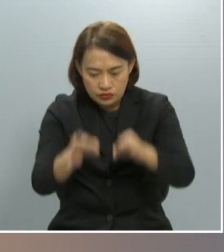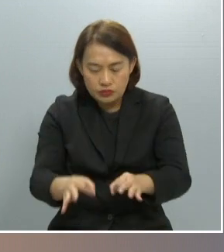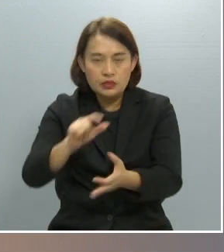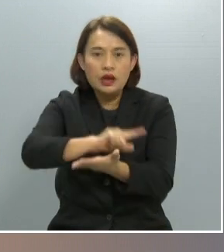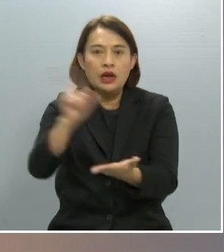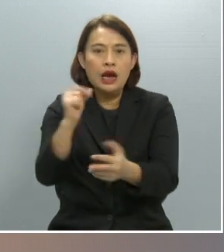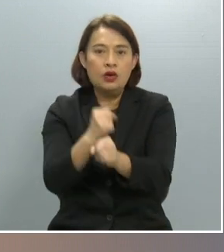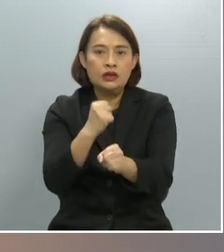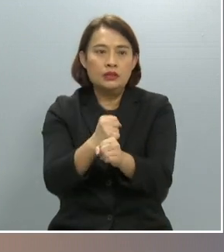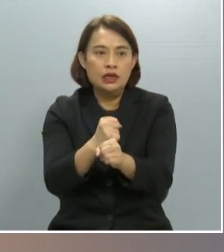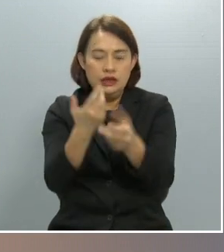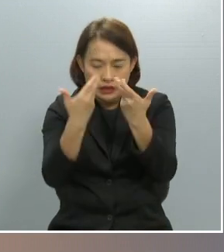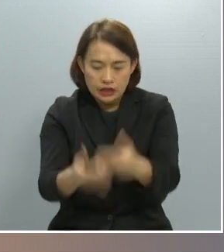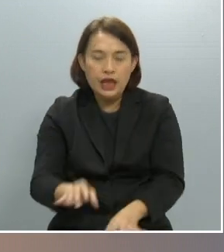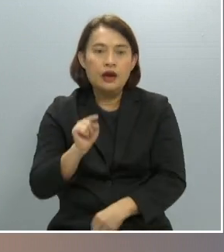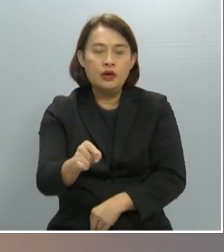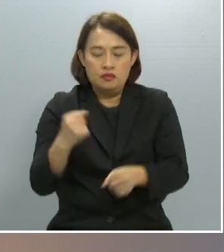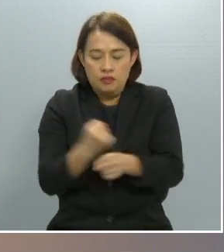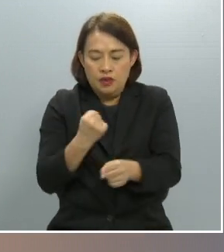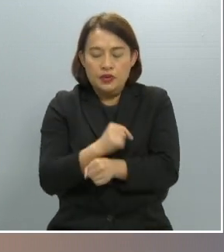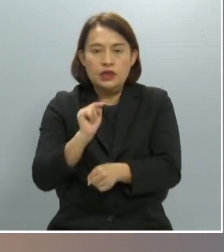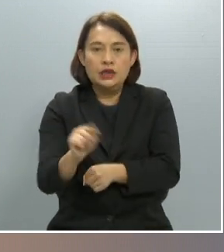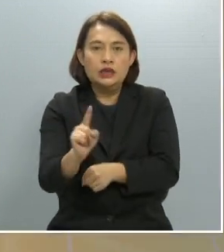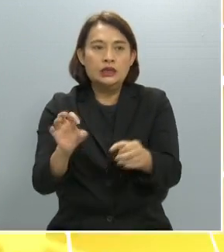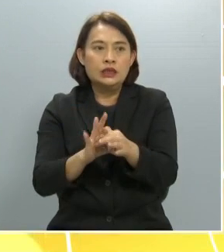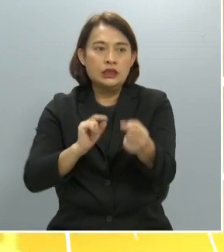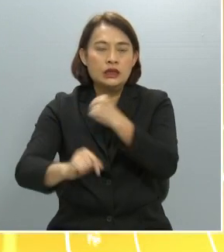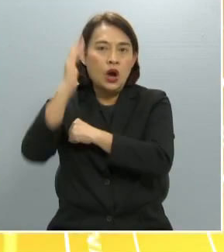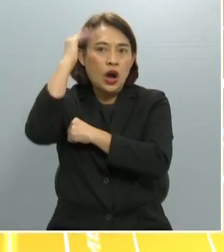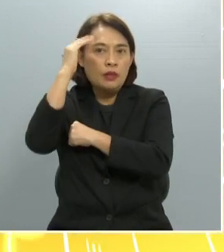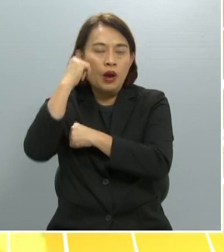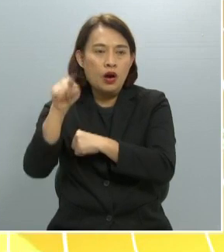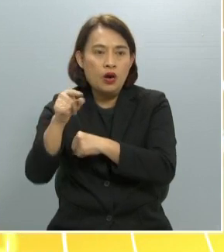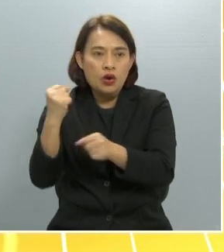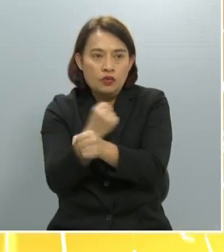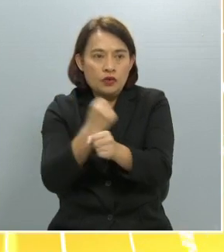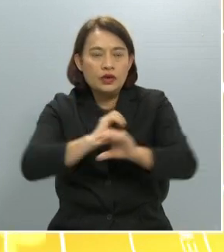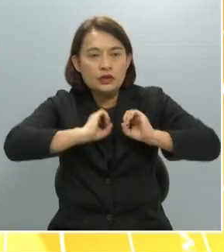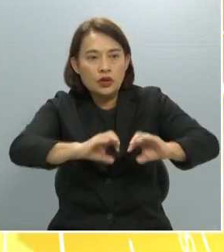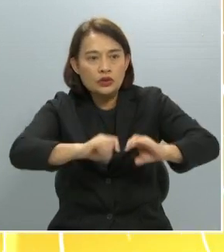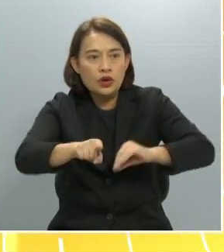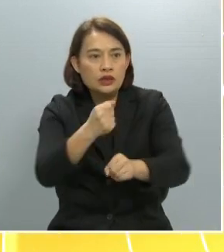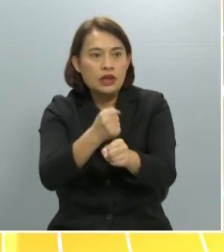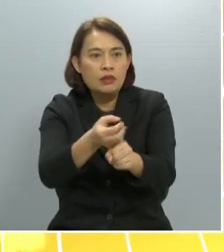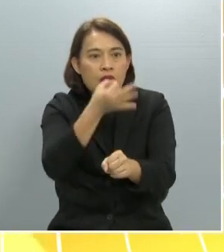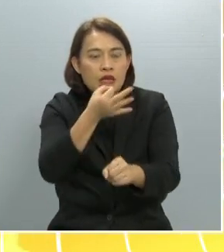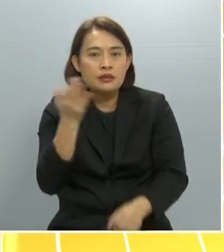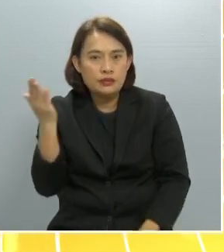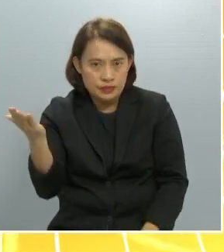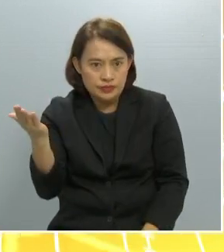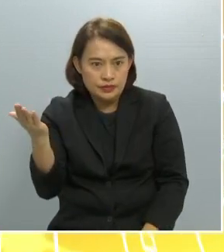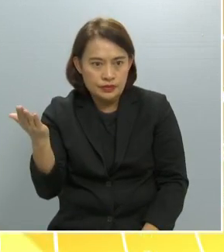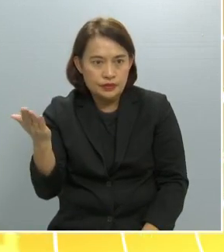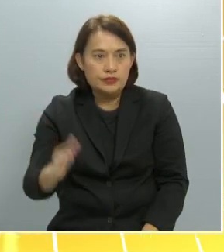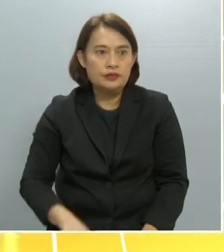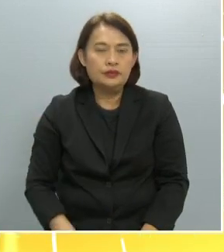งานแล้วมาฝึกสอนให้คุณพ่อฝึกเป็นสับเปลือกและปัจจุบัน